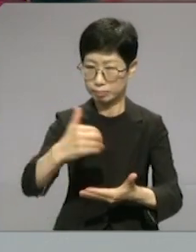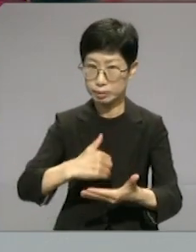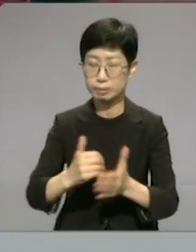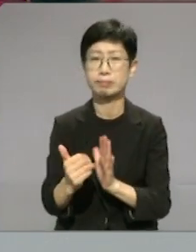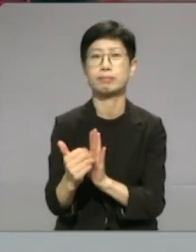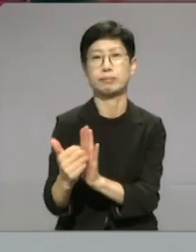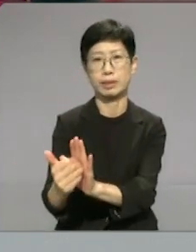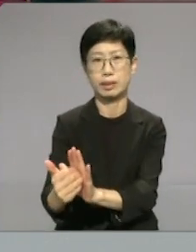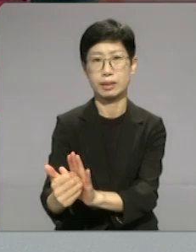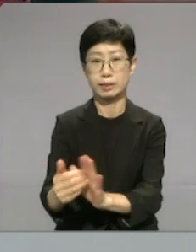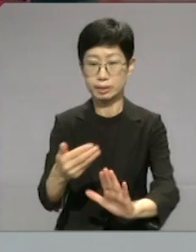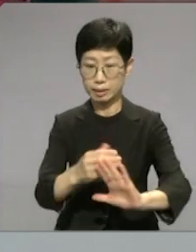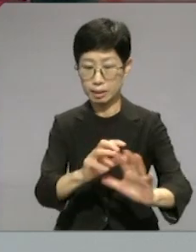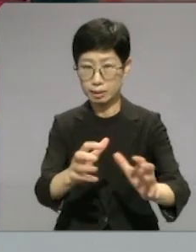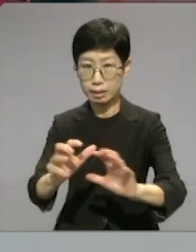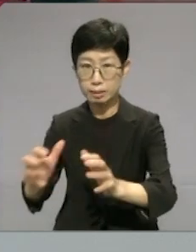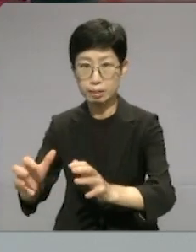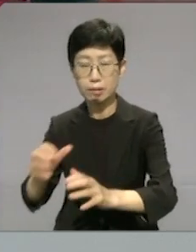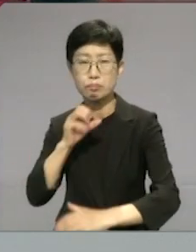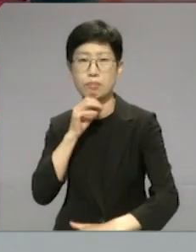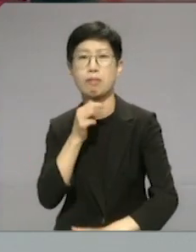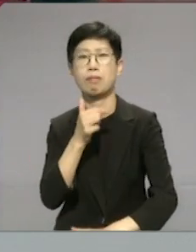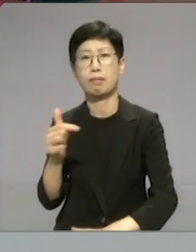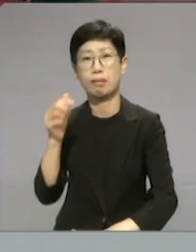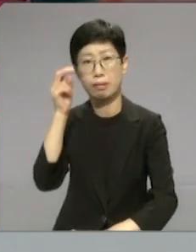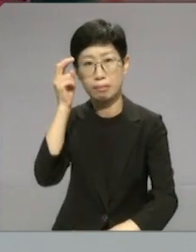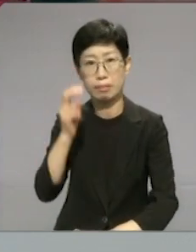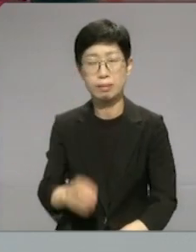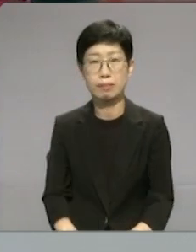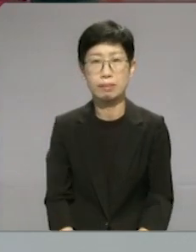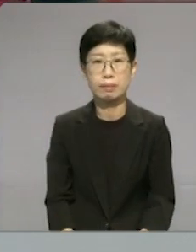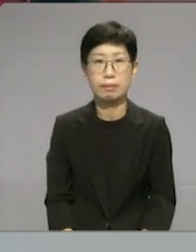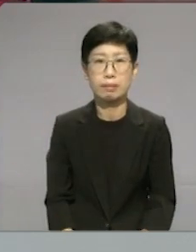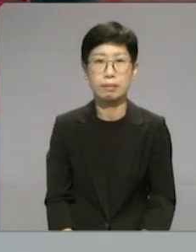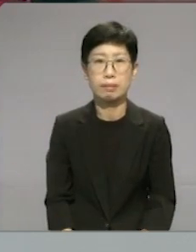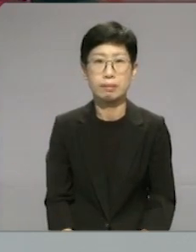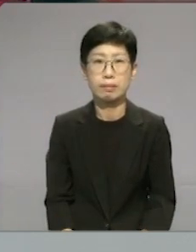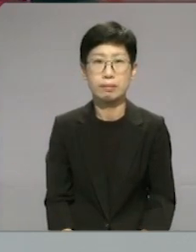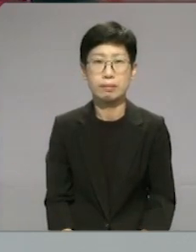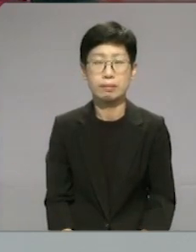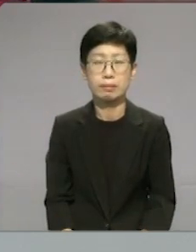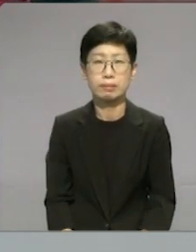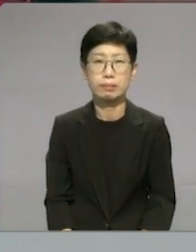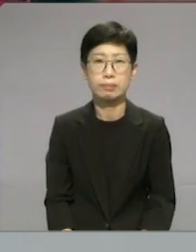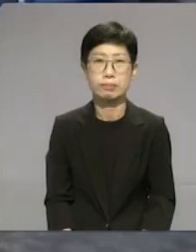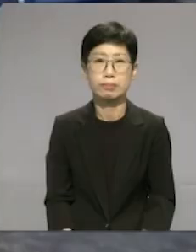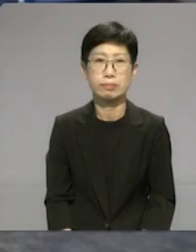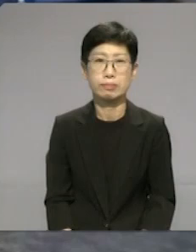국가들의 반발이 만만치 않을 것으로 예상됩니다. 김준호 월드리포터입니다.